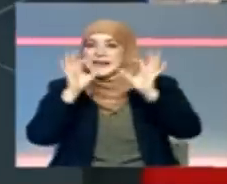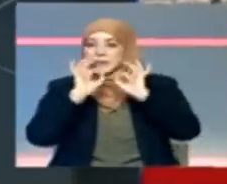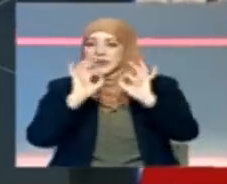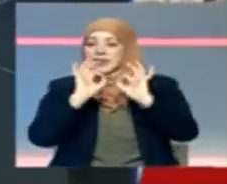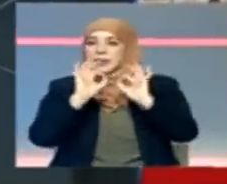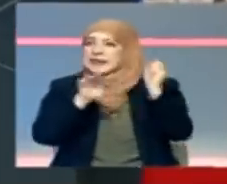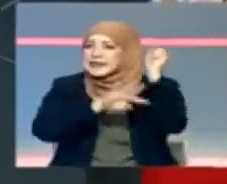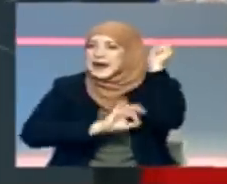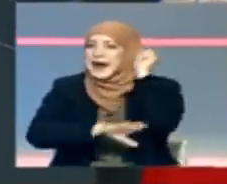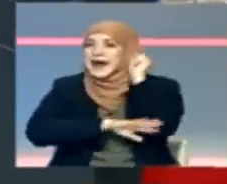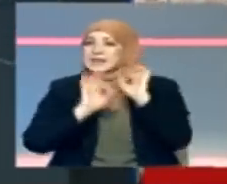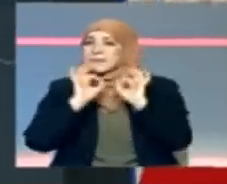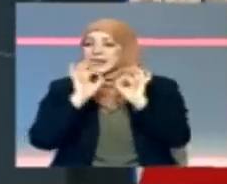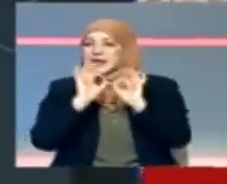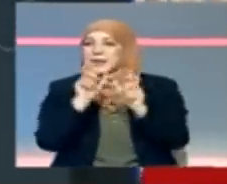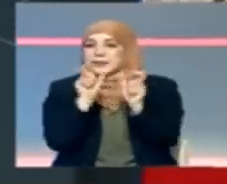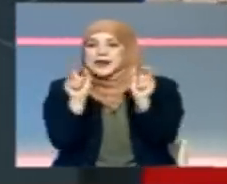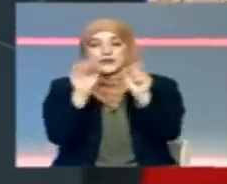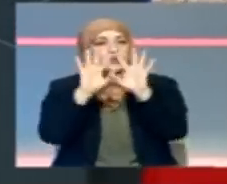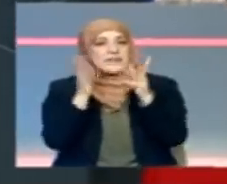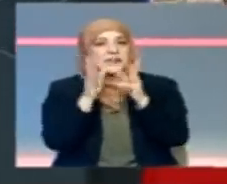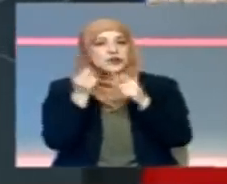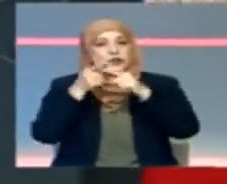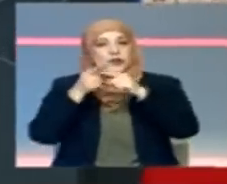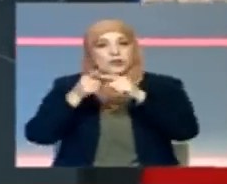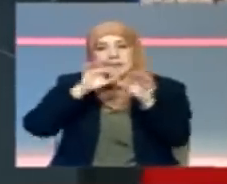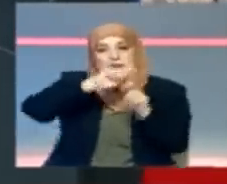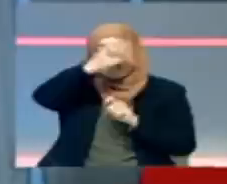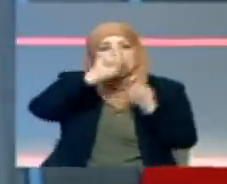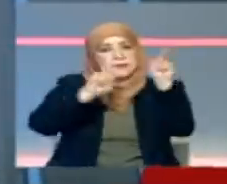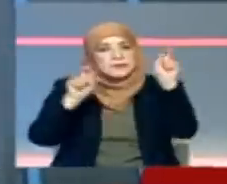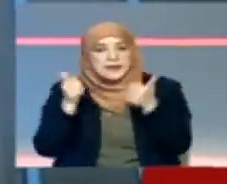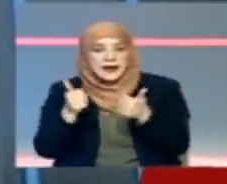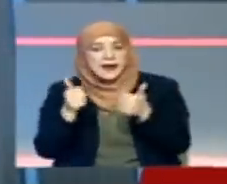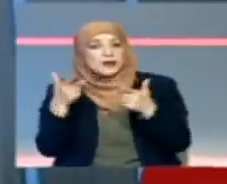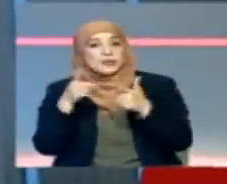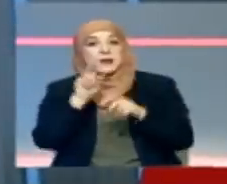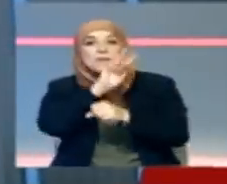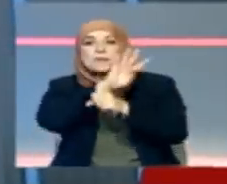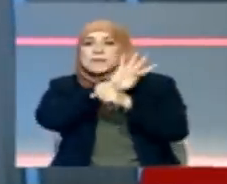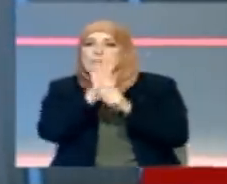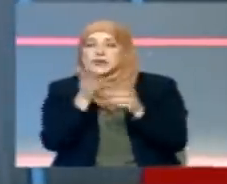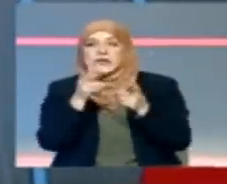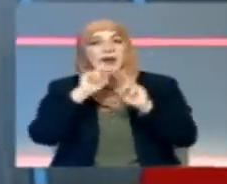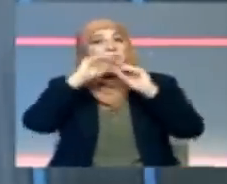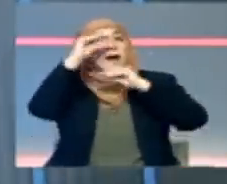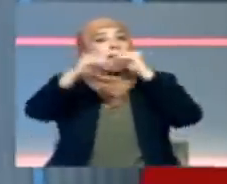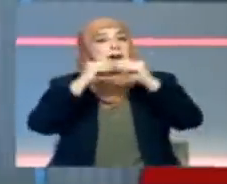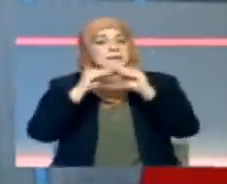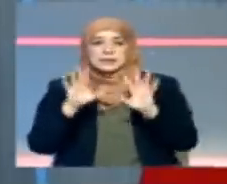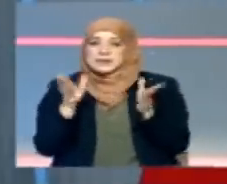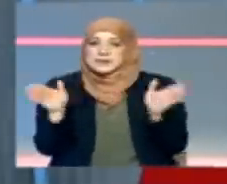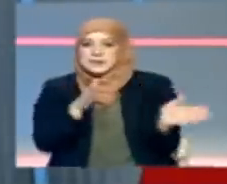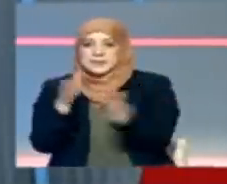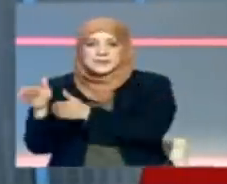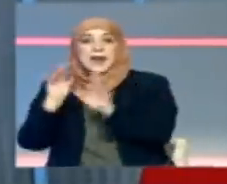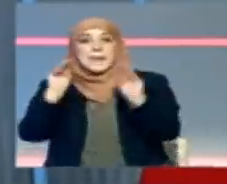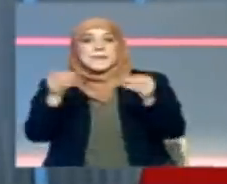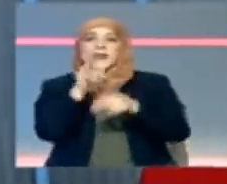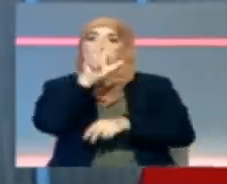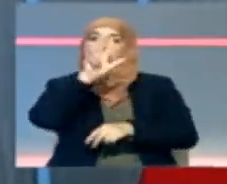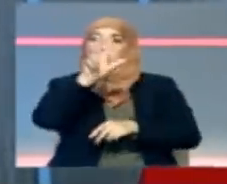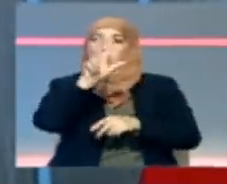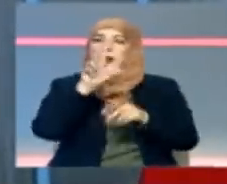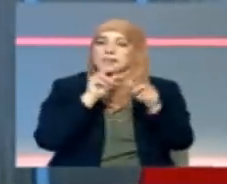الفيروس في تونس ومقارنته بالفيروسات الأخرى في العالم. بديناه بالثلاثة عينات وعملنا